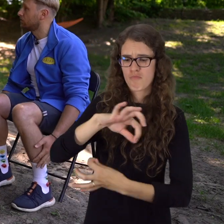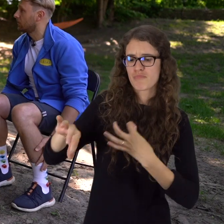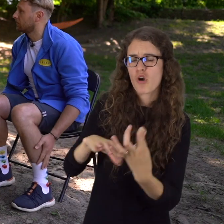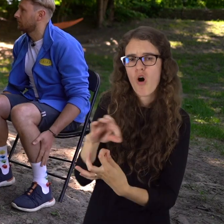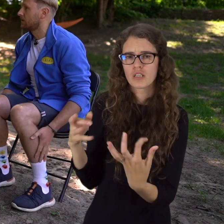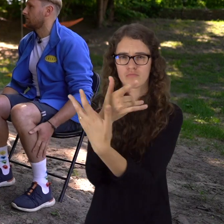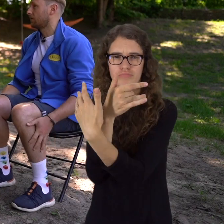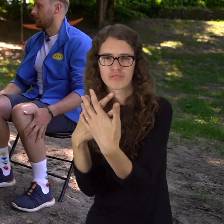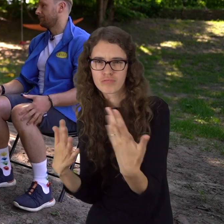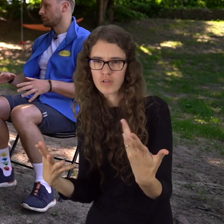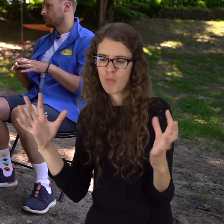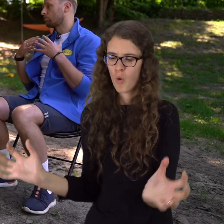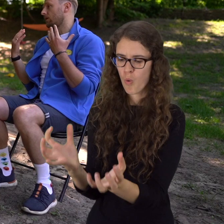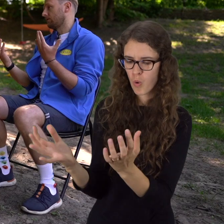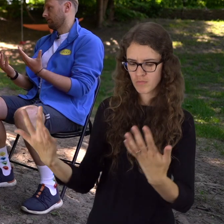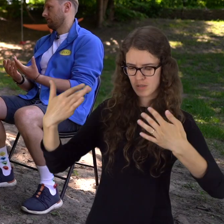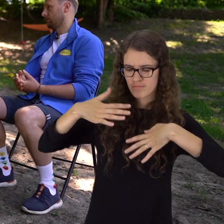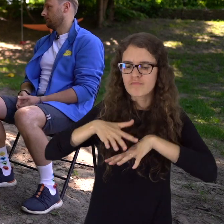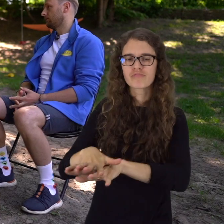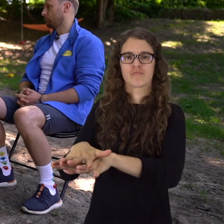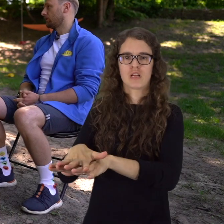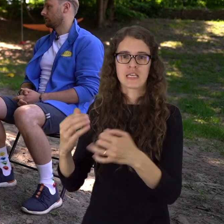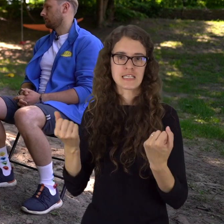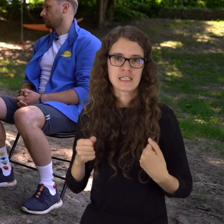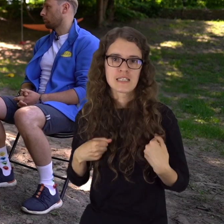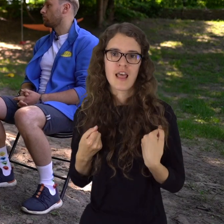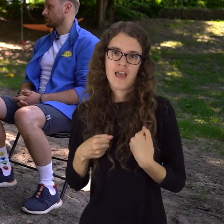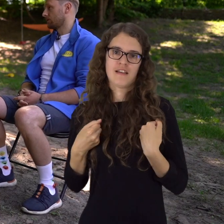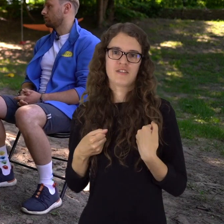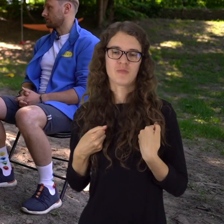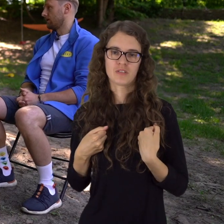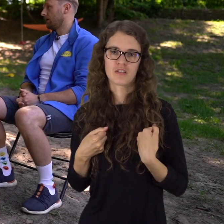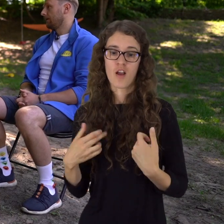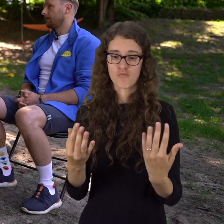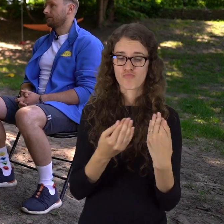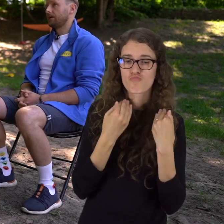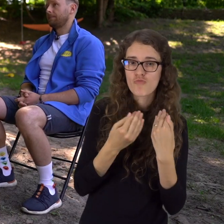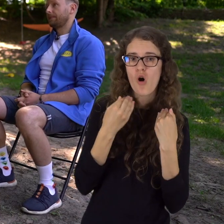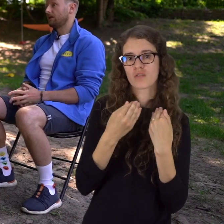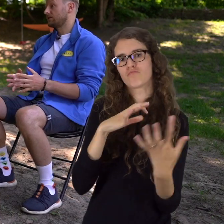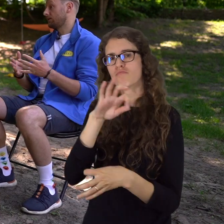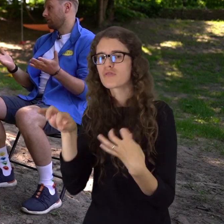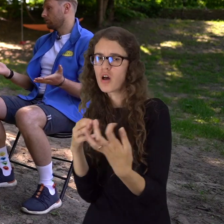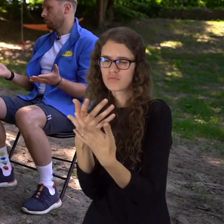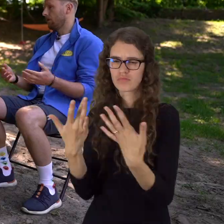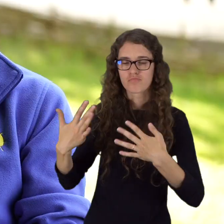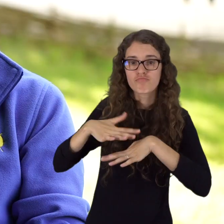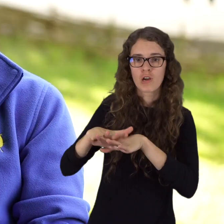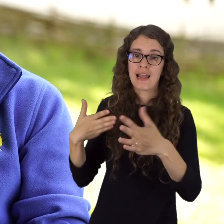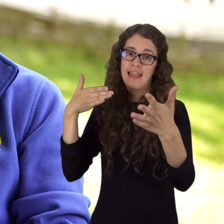daug ugdymo, bandome kiek įmanoma suintegruoti būtent mokomuosius dalykus. Tai vyksta iki